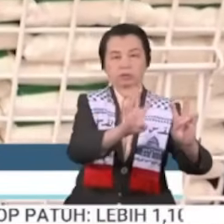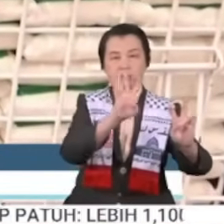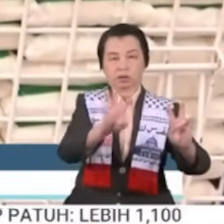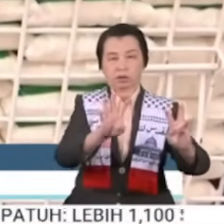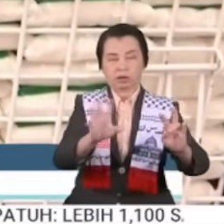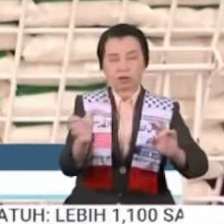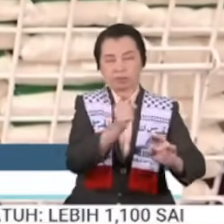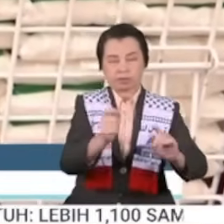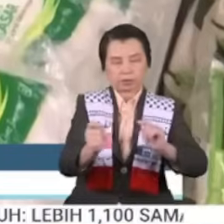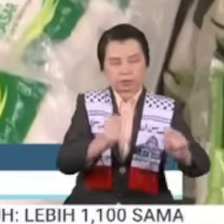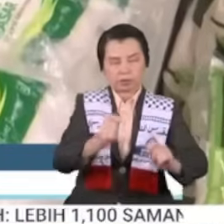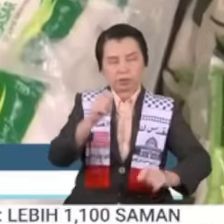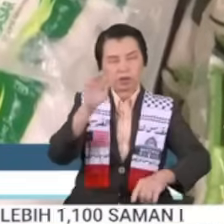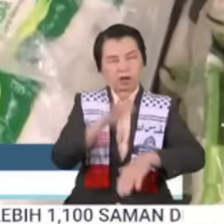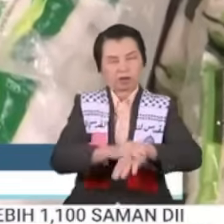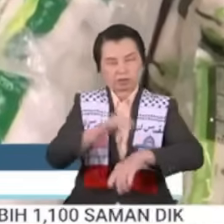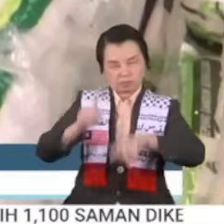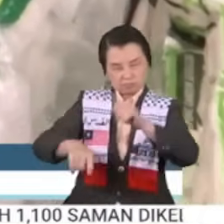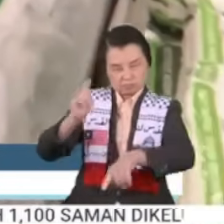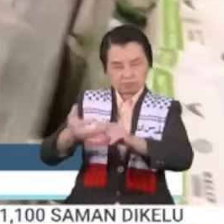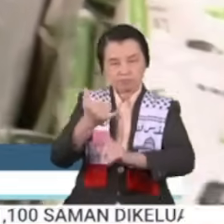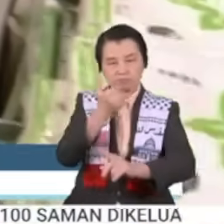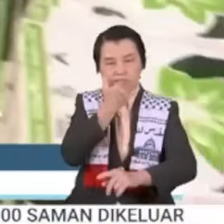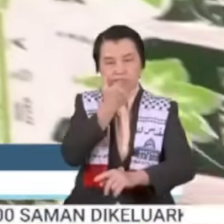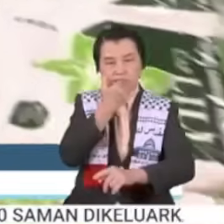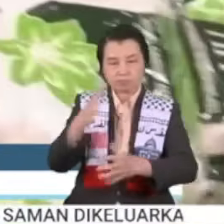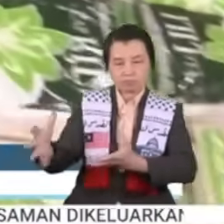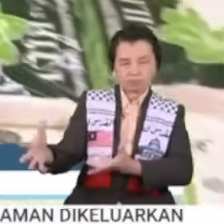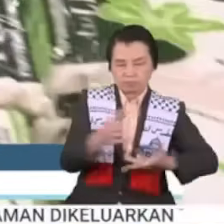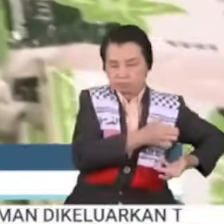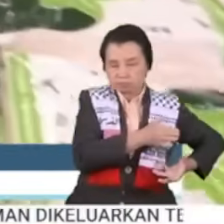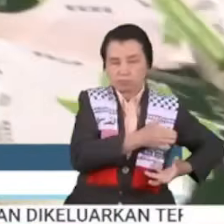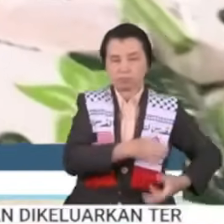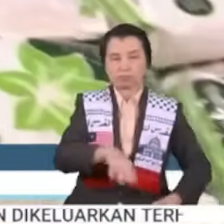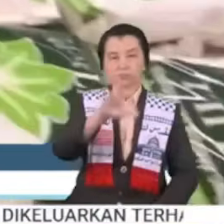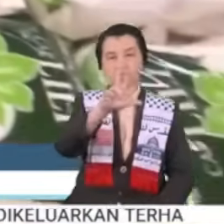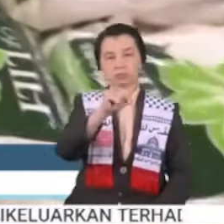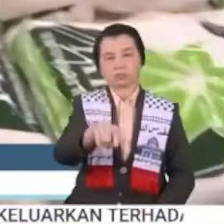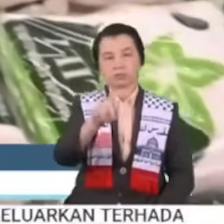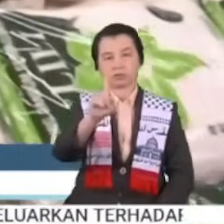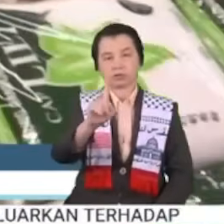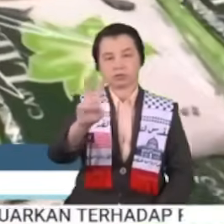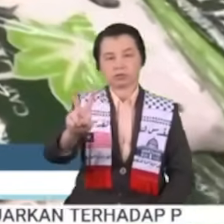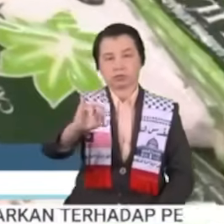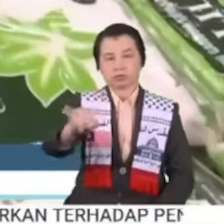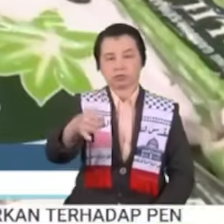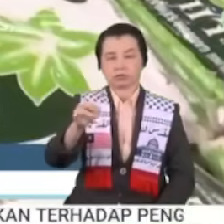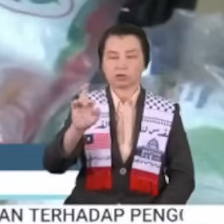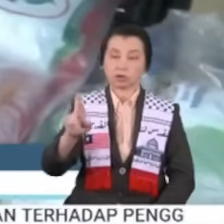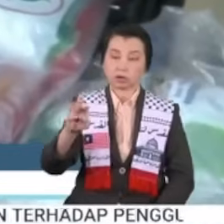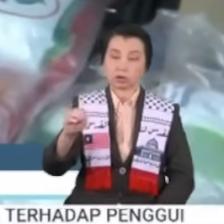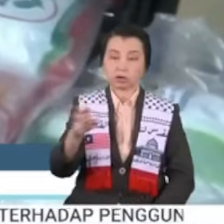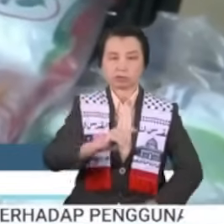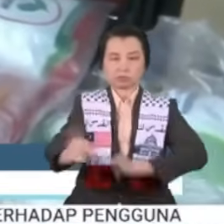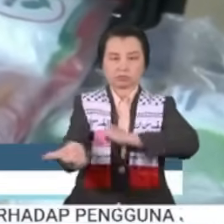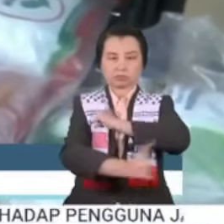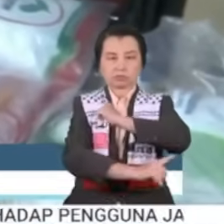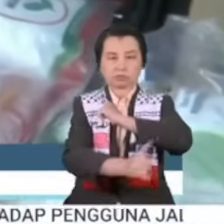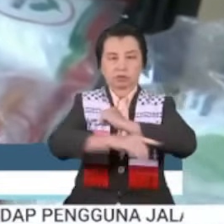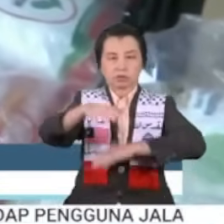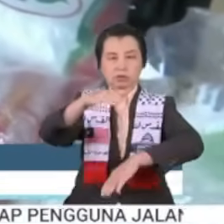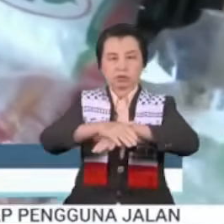diambil tindakan atas pelbagai kesalahan membabitkan sitaan berjumlah 3.12 juta Dan kompaun